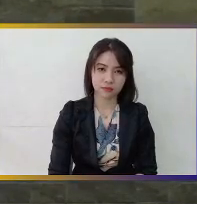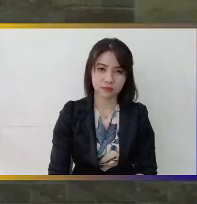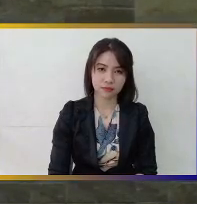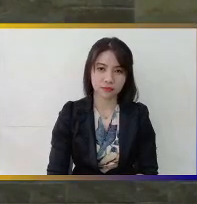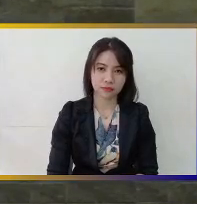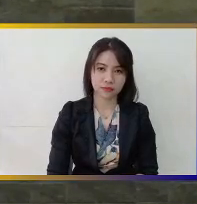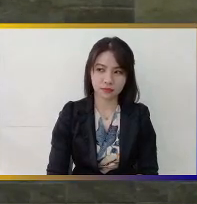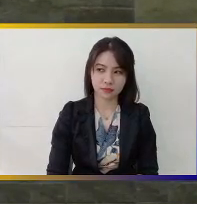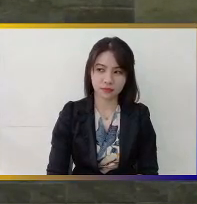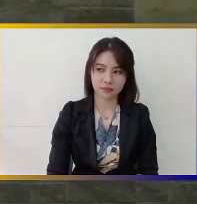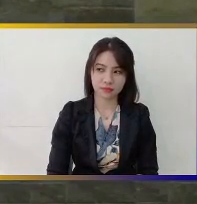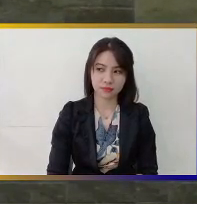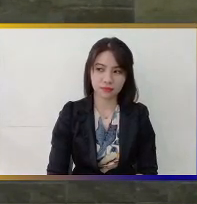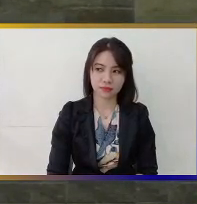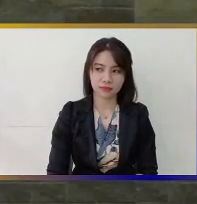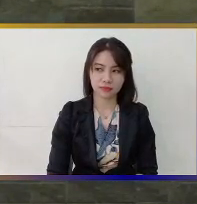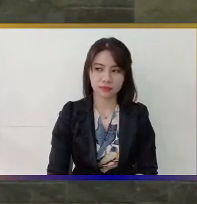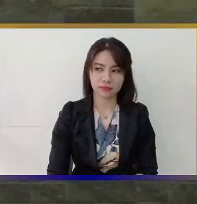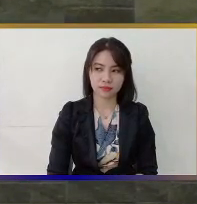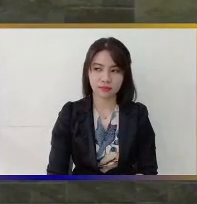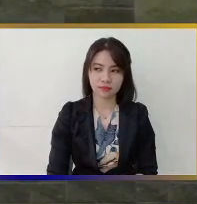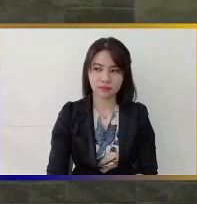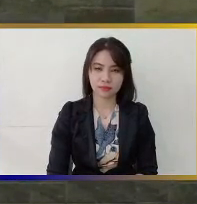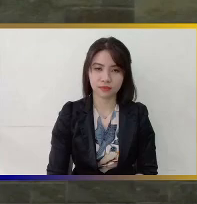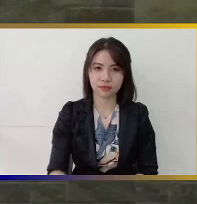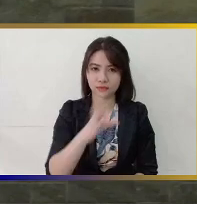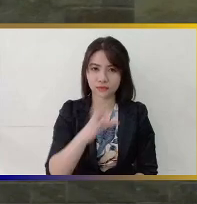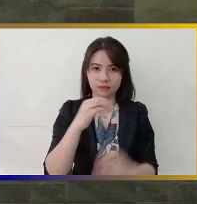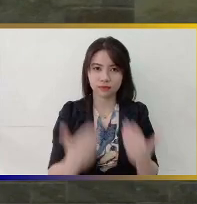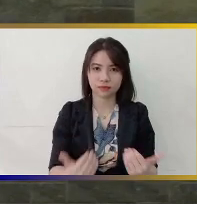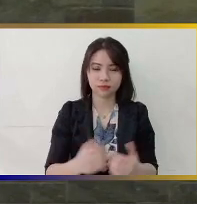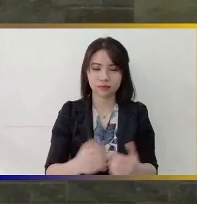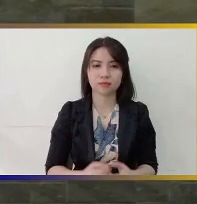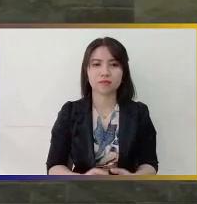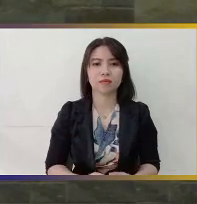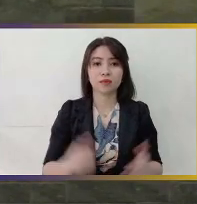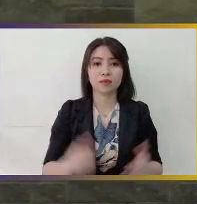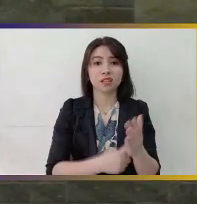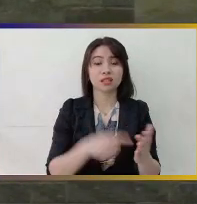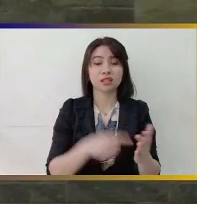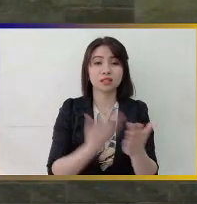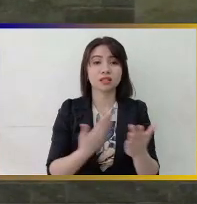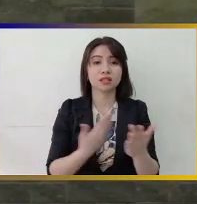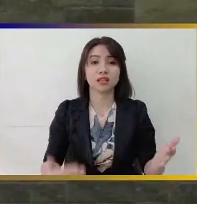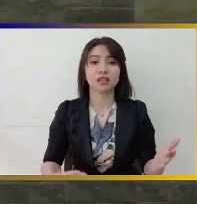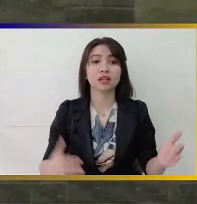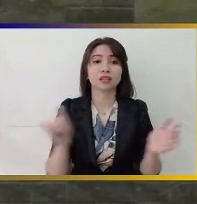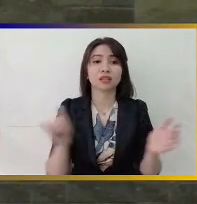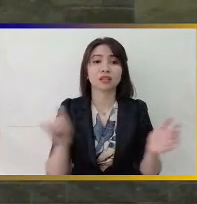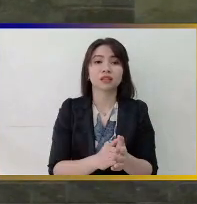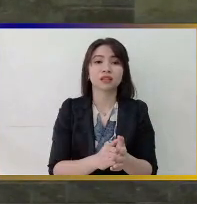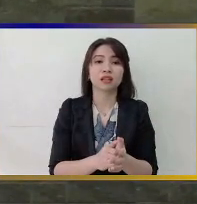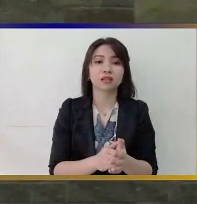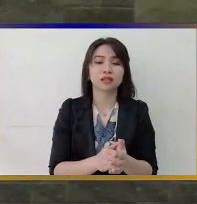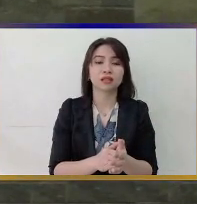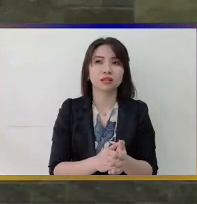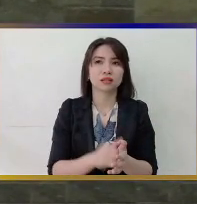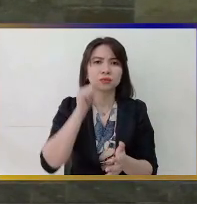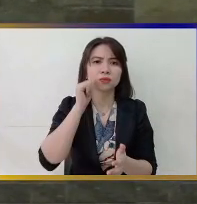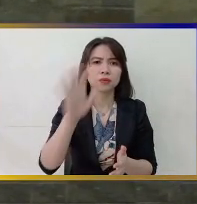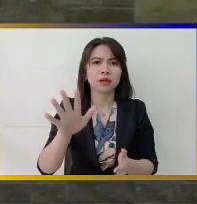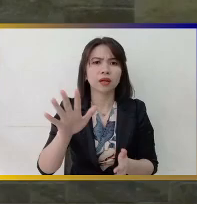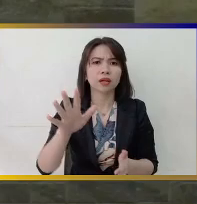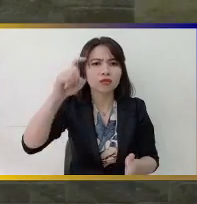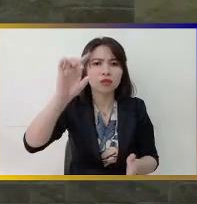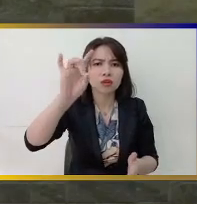straight and glorify God. Now think about it, isang bagay na ito na hindi nangyayari sa babaeng ito for